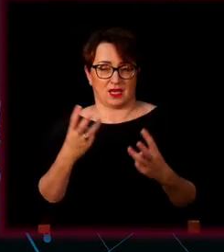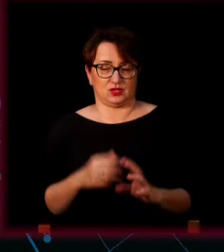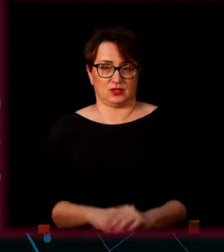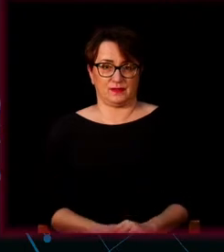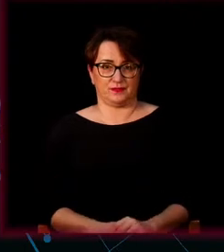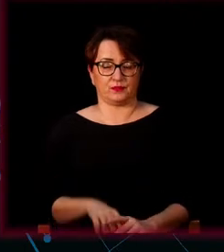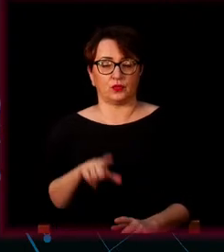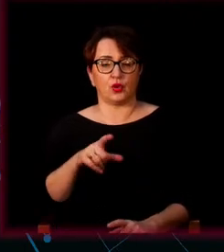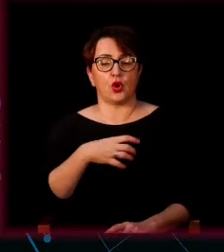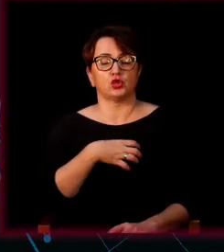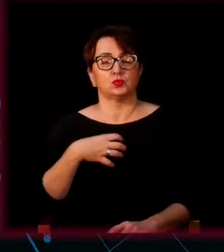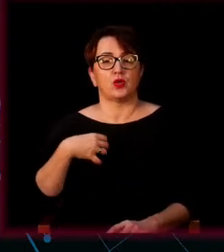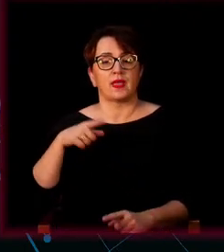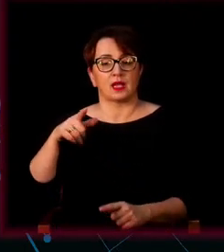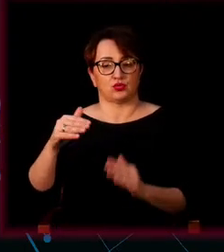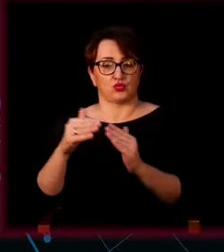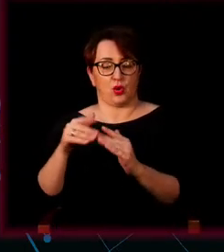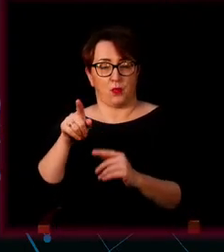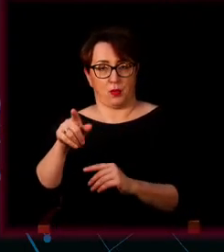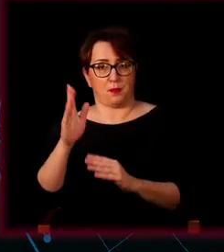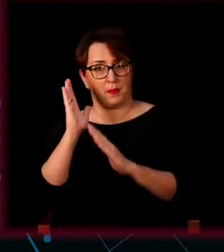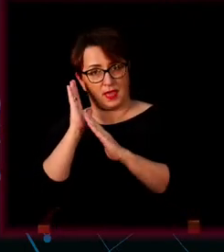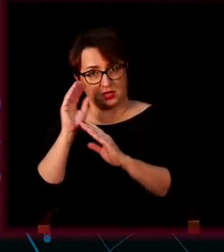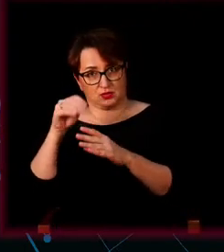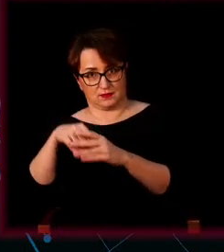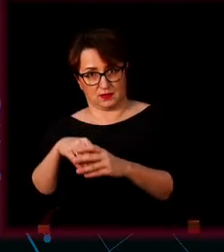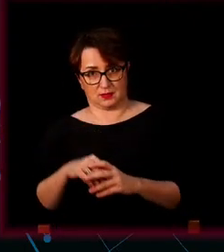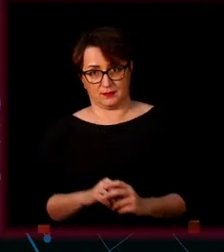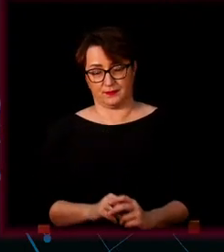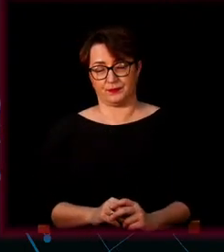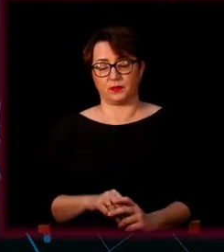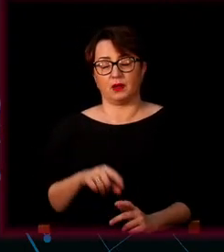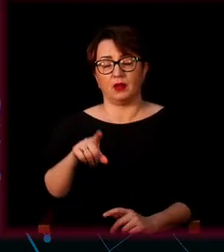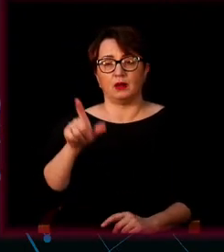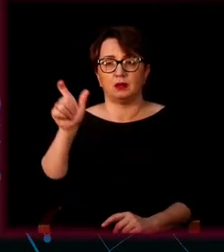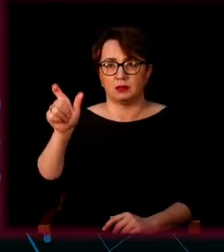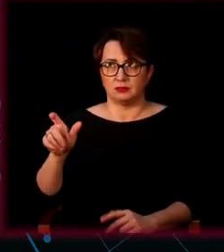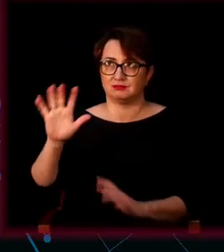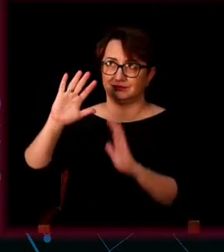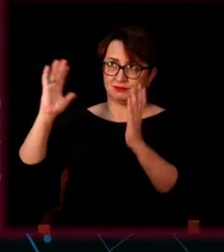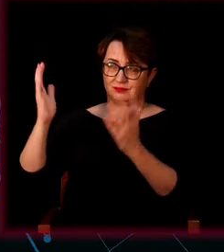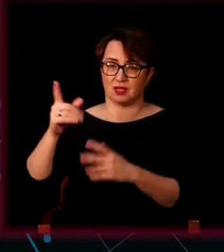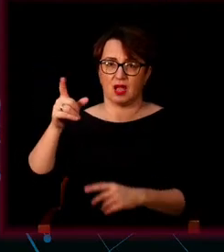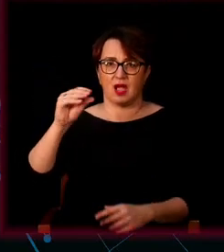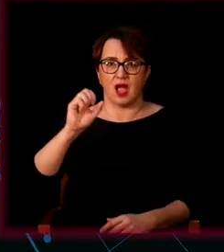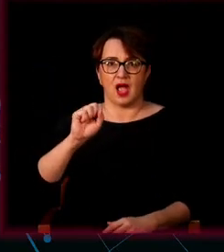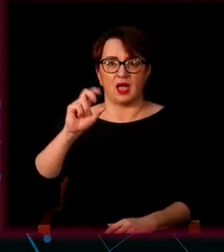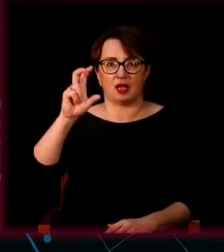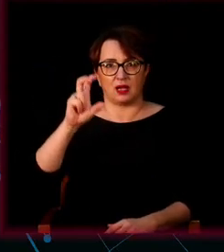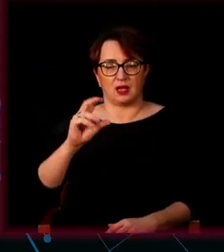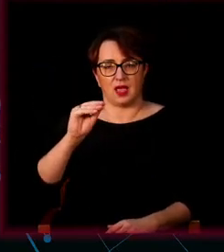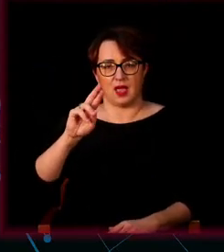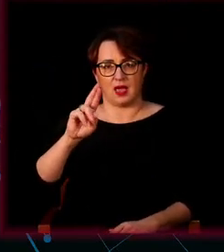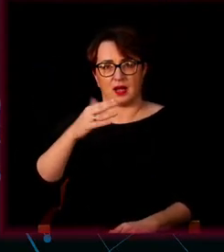opisuje gospodarza domu, w którym mieszka. Przypomnę, tak, Getyńczyka, więc postać androgeniczną,